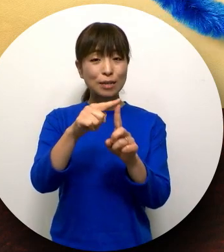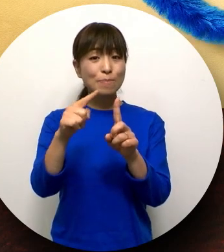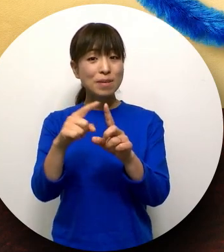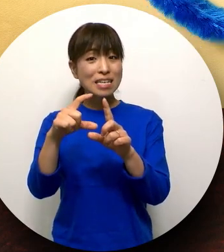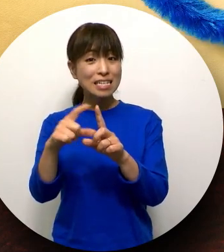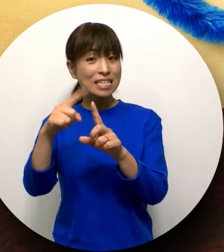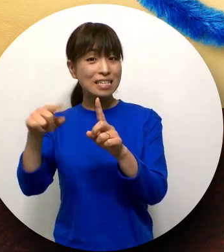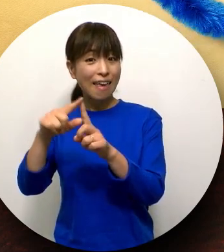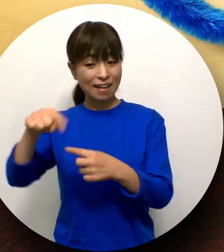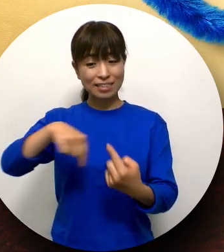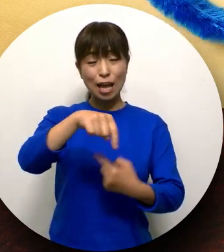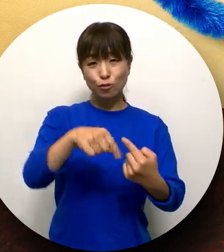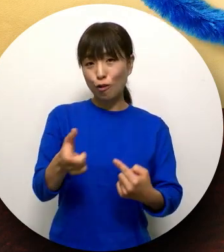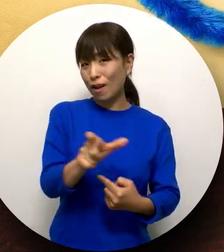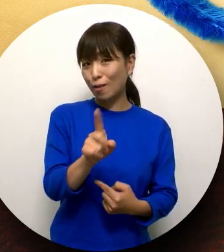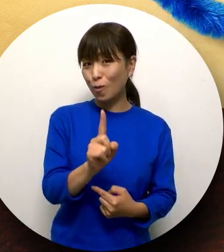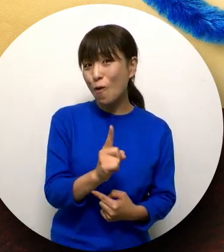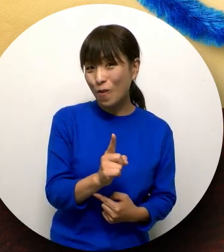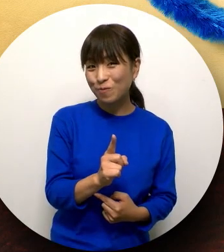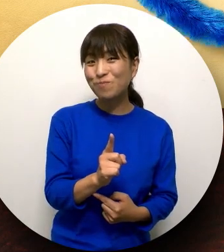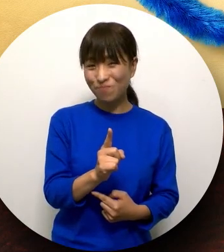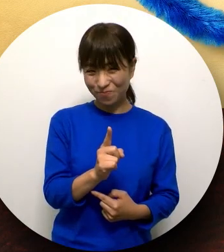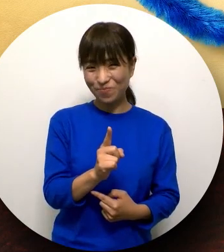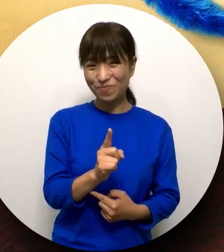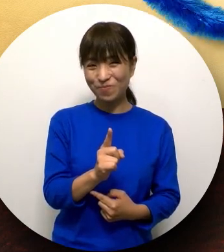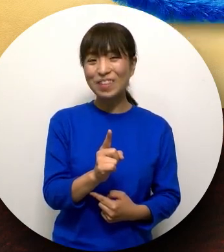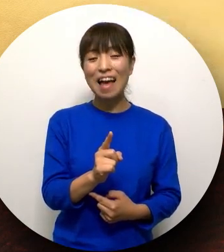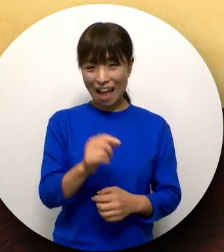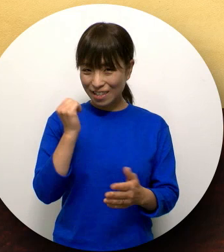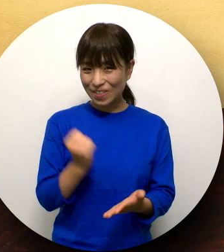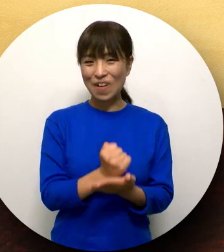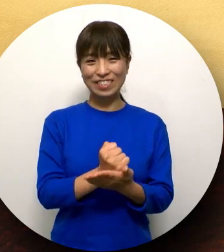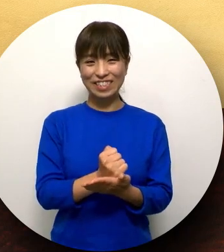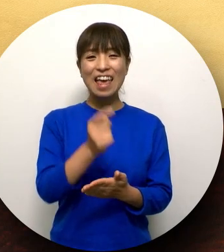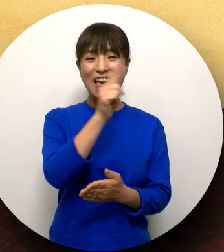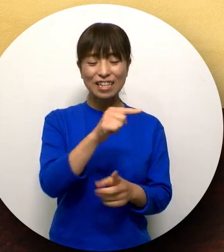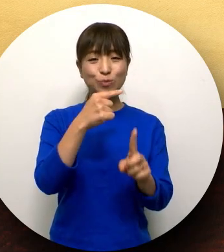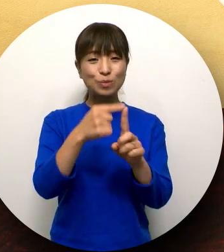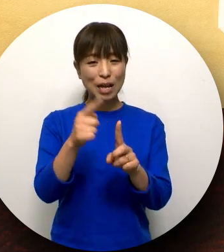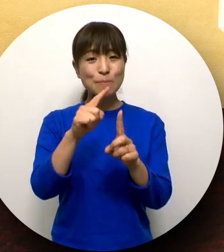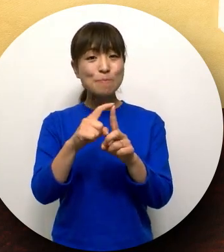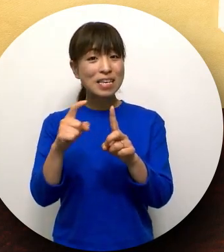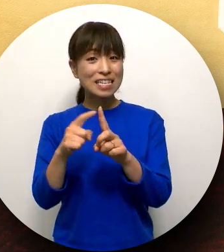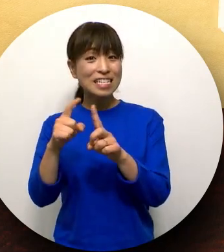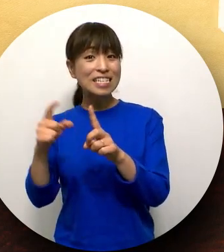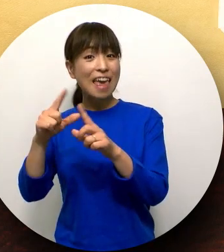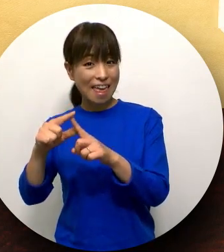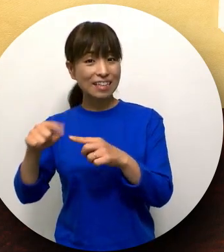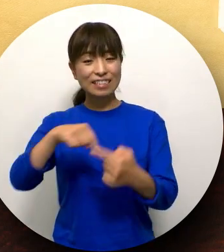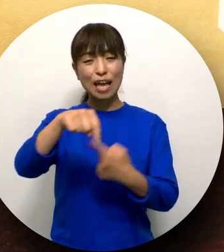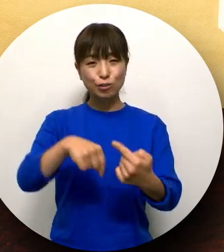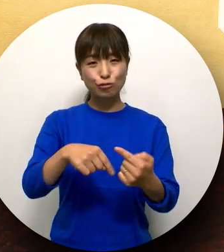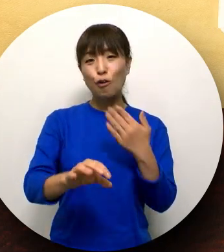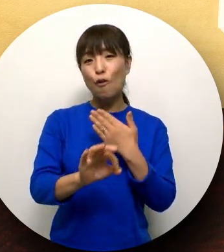ス PDCA サイクルを入れてみたらどう？よし、S プラス PDCA サイクルの